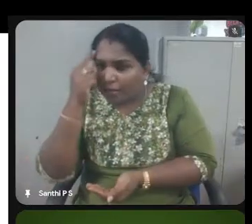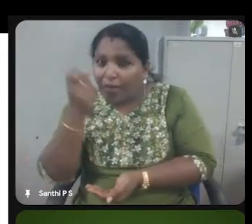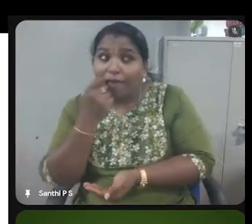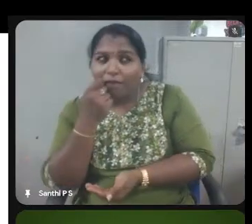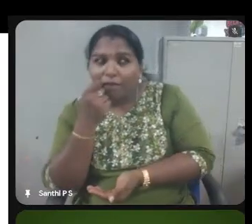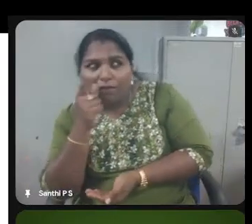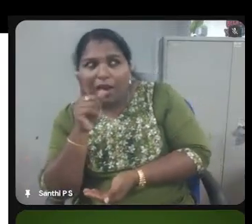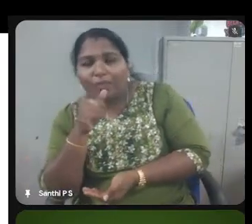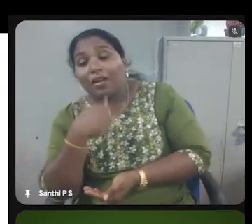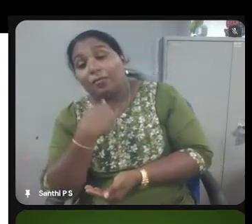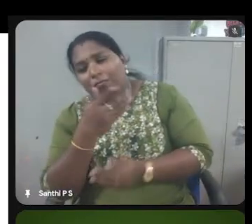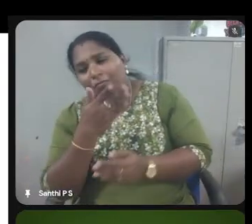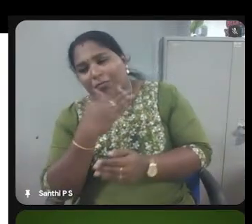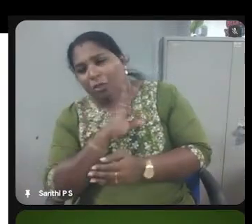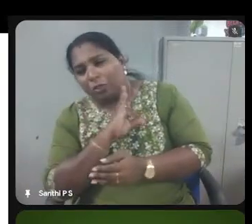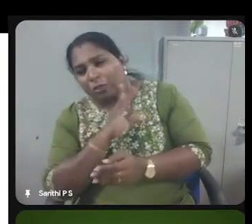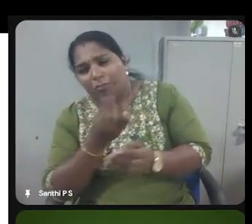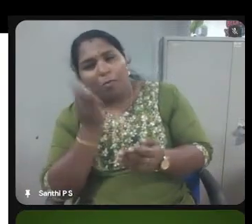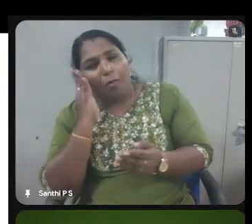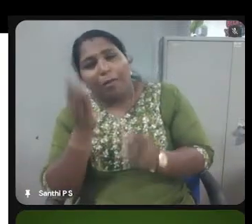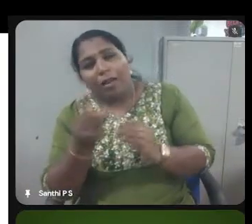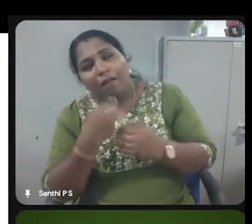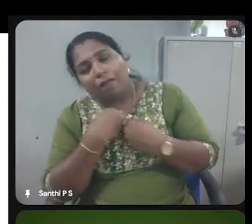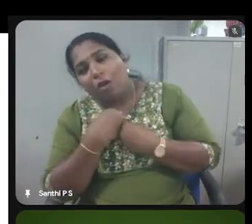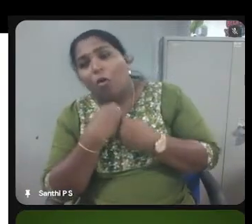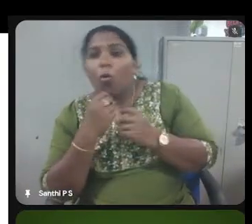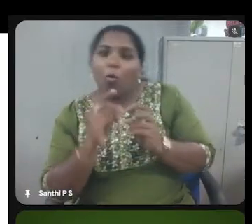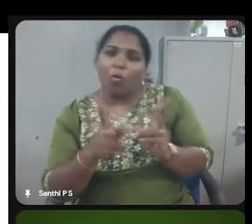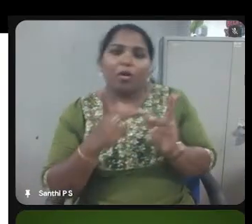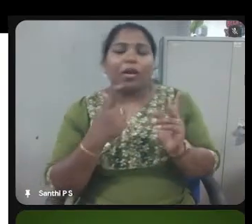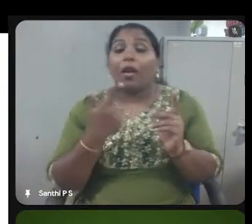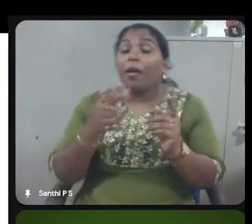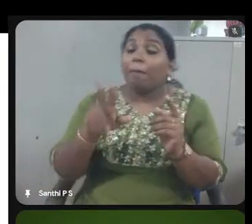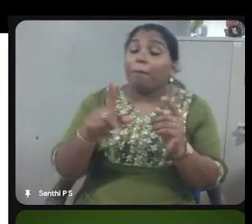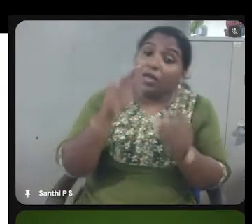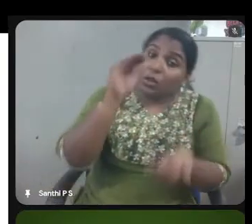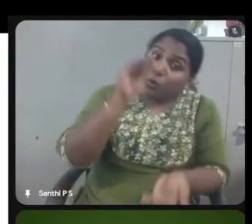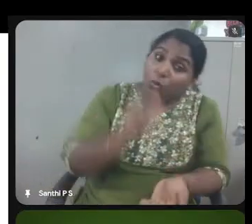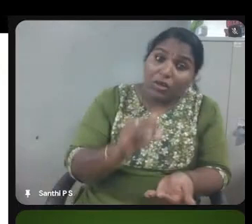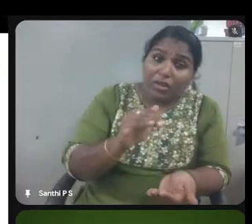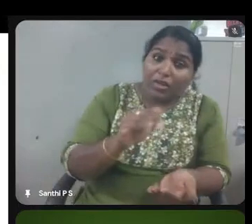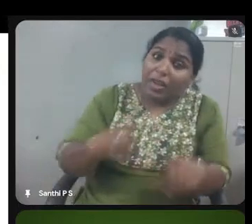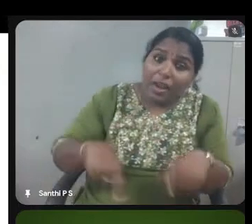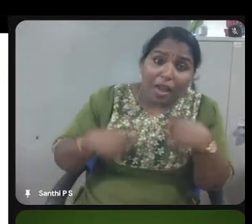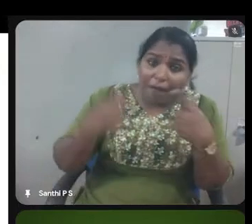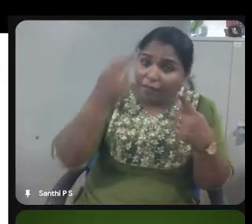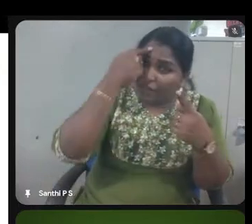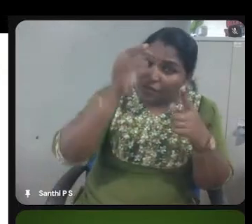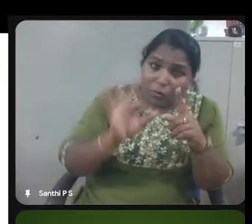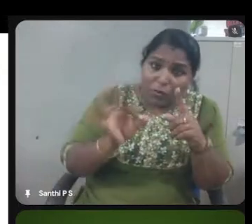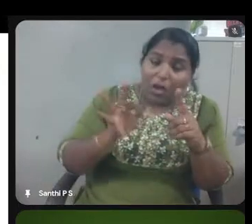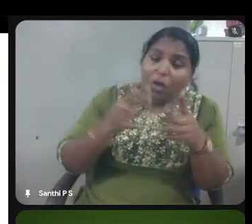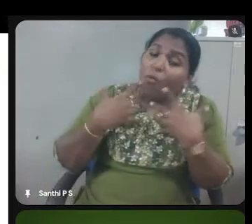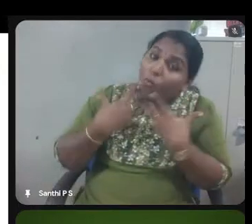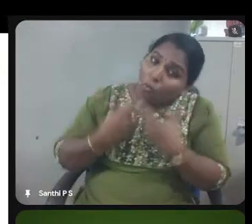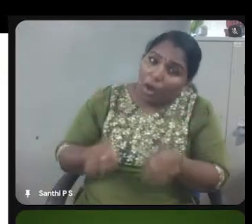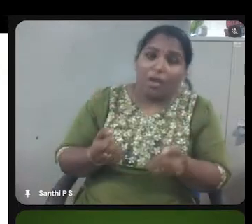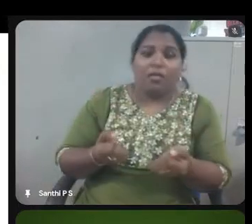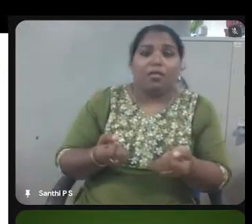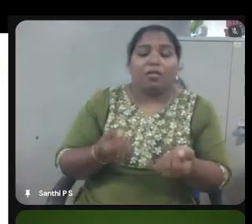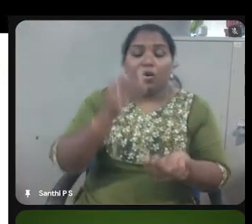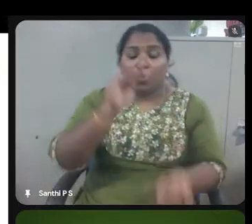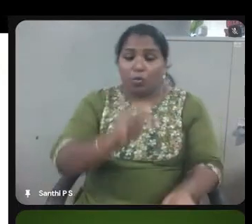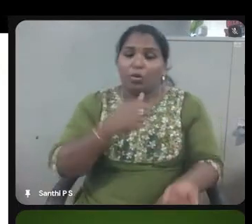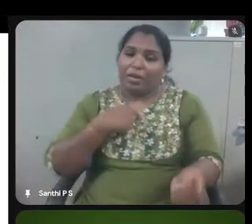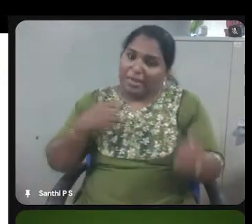അവരെ ബാധിക്കുന്ന കാര്യമല്ല. കുട്ടി മോശമായ രീതിയിൽ പോകുന്നതോ സ്ക്രീൻ അഡിക്റ്റ് ആവുന്നതോ അവരെ ബാധിക്കുന്ന കാര്യമല്ല. അവരുടെ മെയിൻ ഫോക്കസ് എന്ന് പറയുന്നത് ഈ